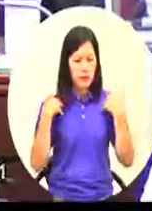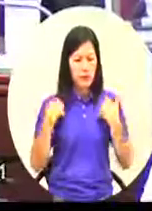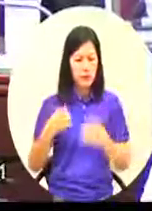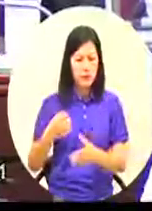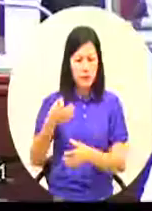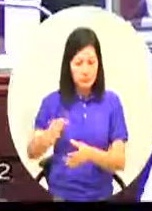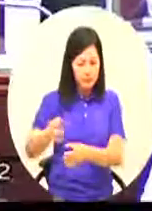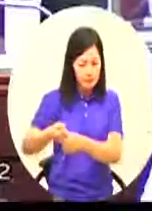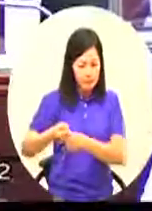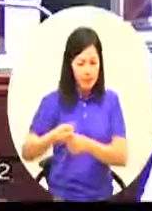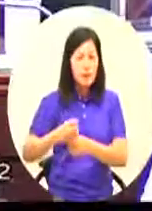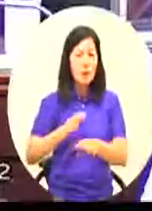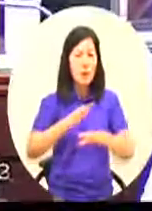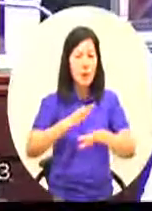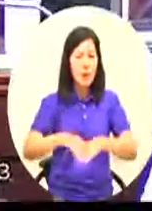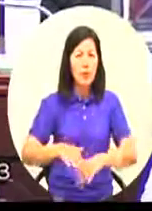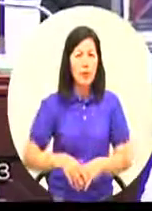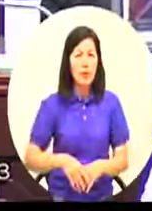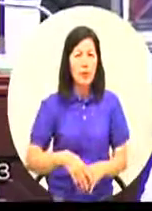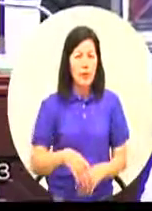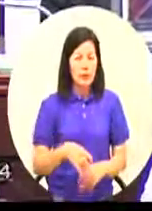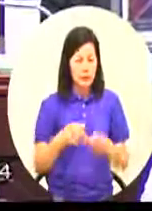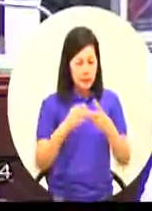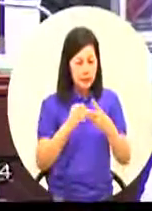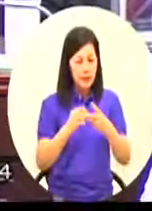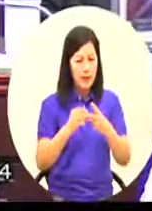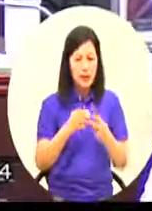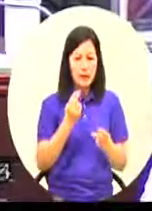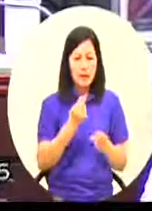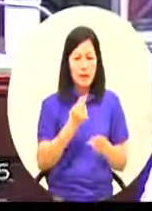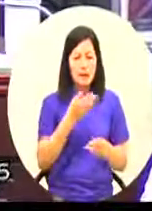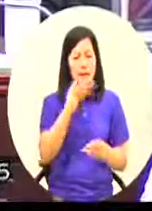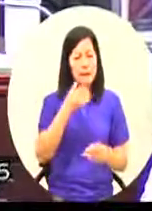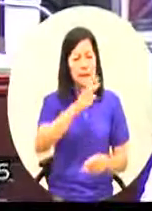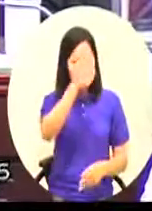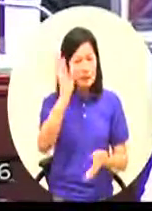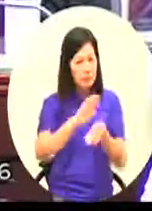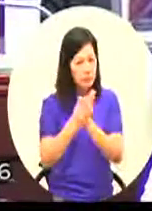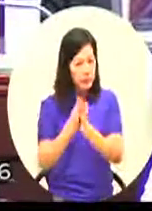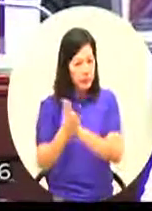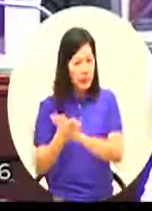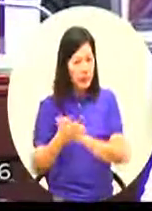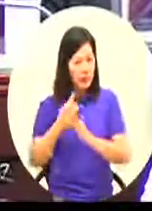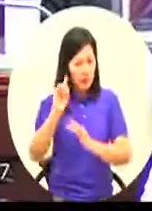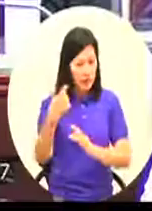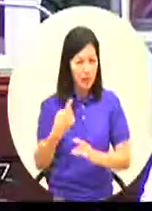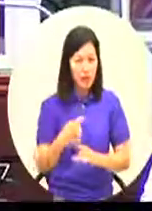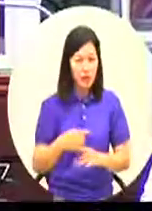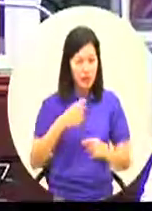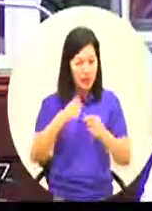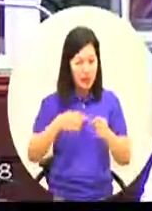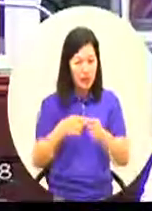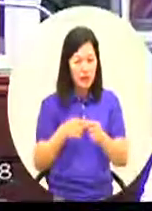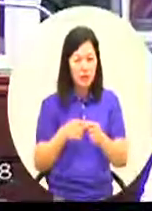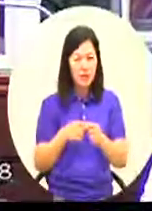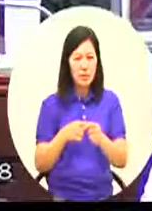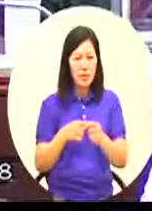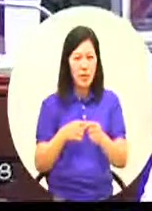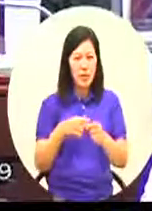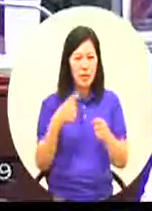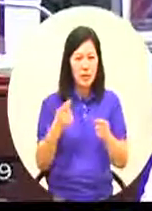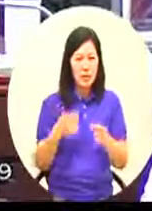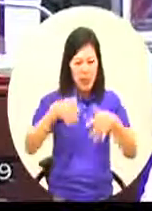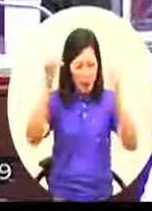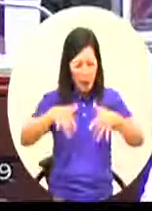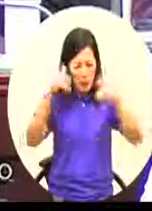取啊。第二个部分，当然因为气候变迁的因素，从最近一连串哦这种豪